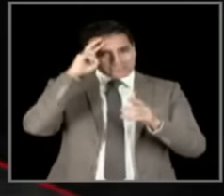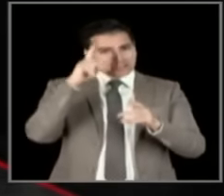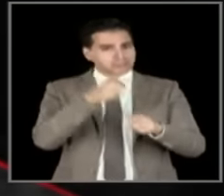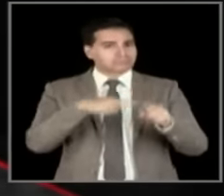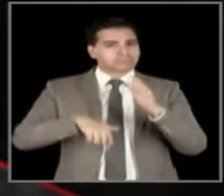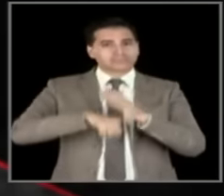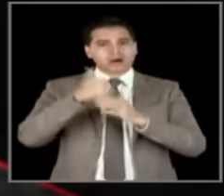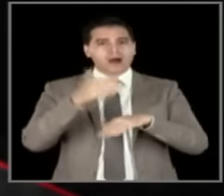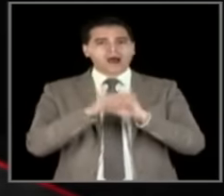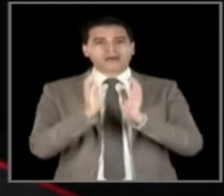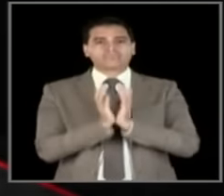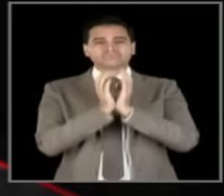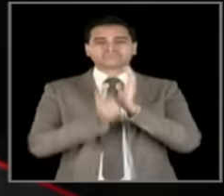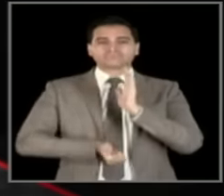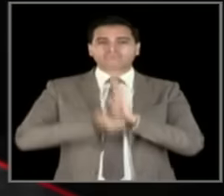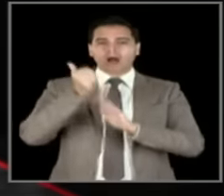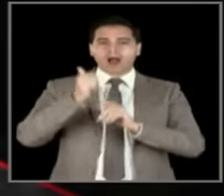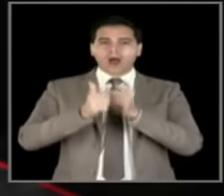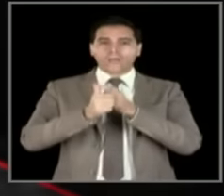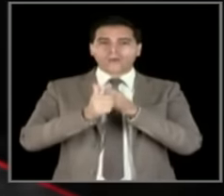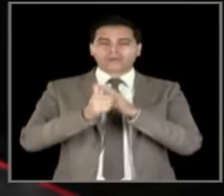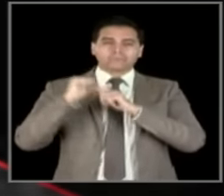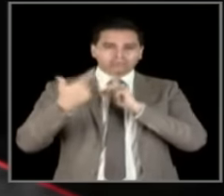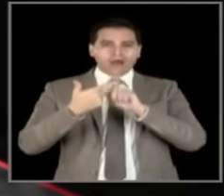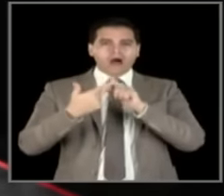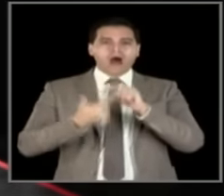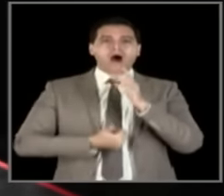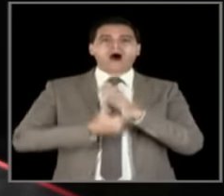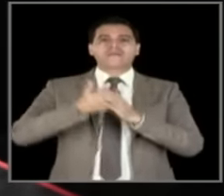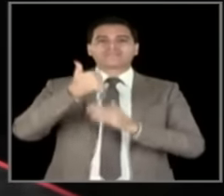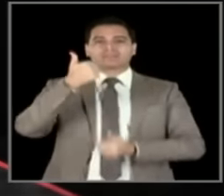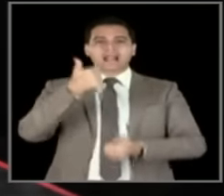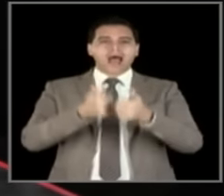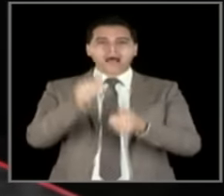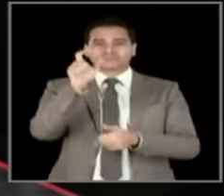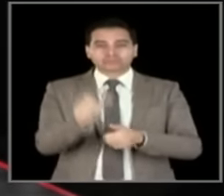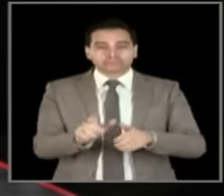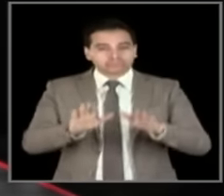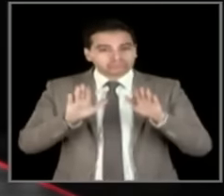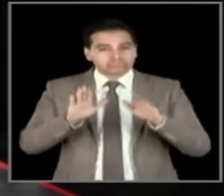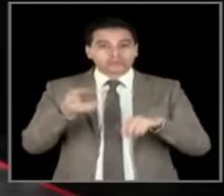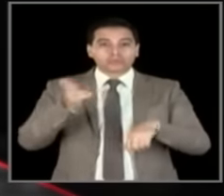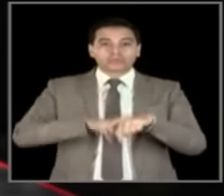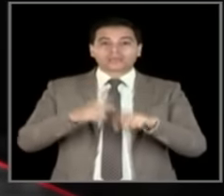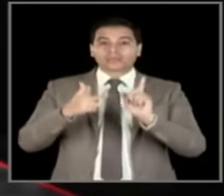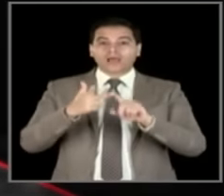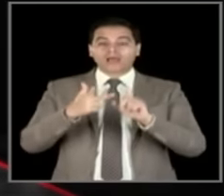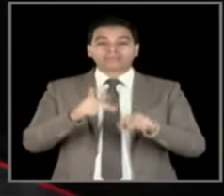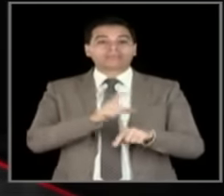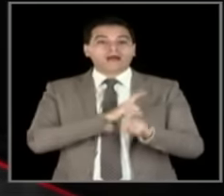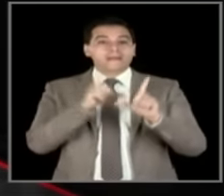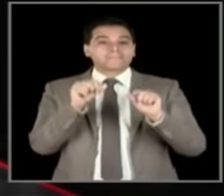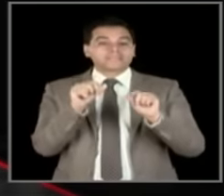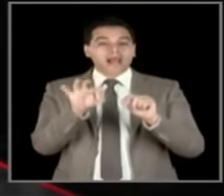بكأس البطولة؟ ومين اللي حيحصل على لقب أفضل لاعب؟ ومين هو الطالب المثالي؟ أما